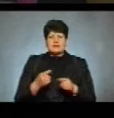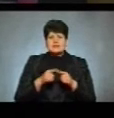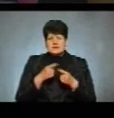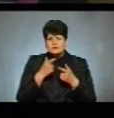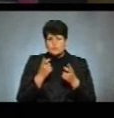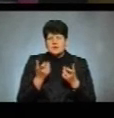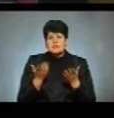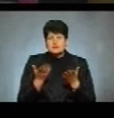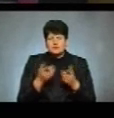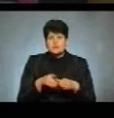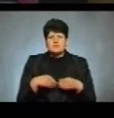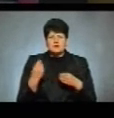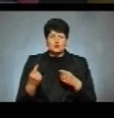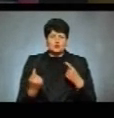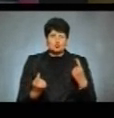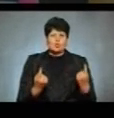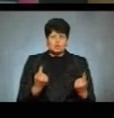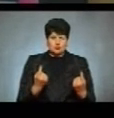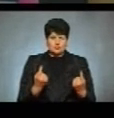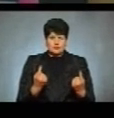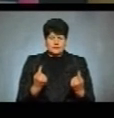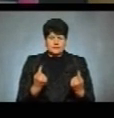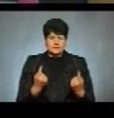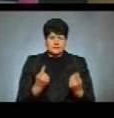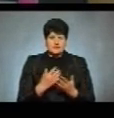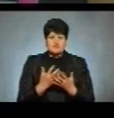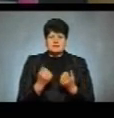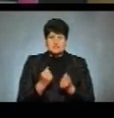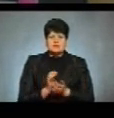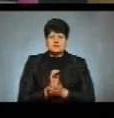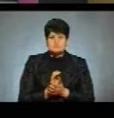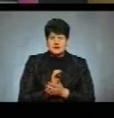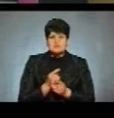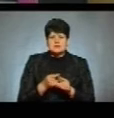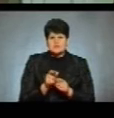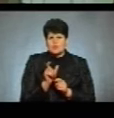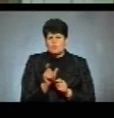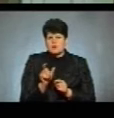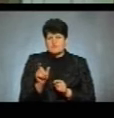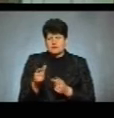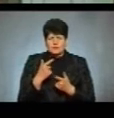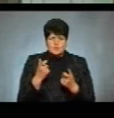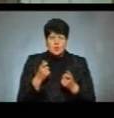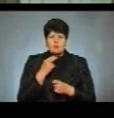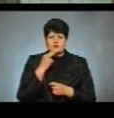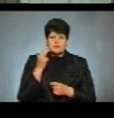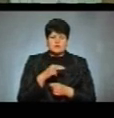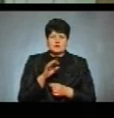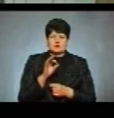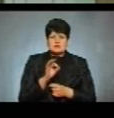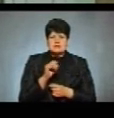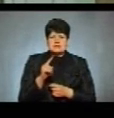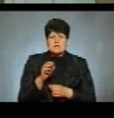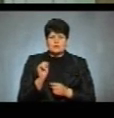вони передають один одному, є взята з преси, це є обривки інформації. Обвинувачуваний Олександр Закутній